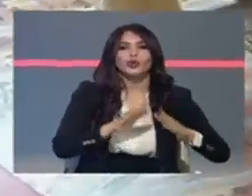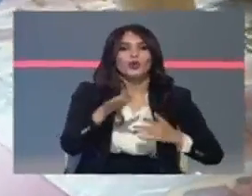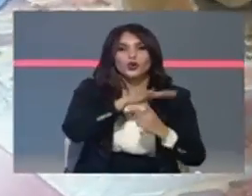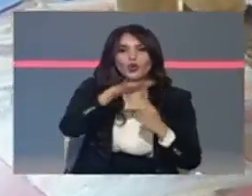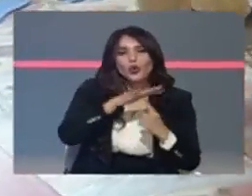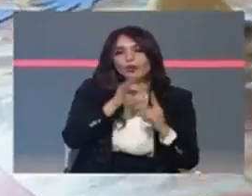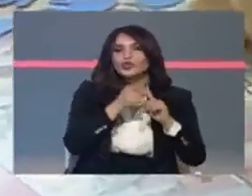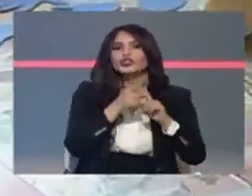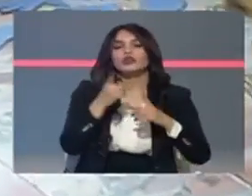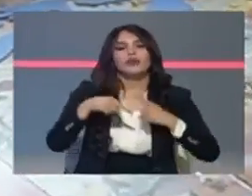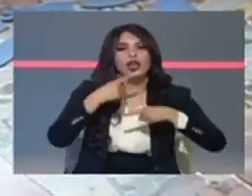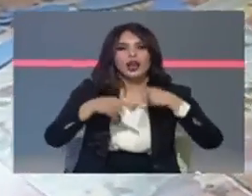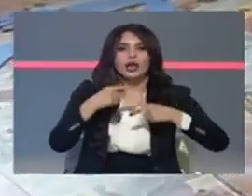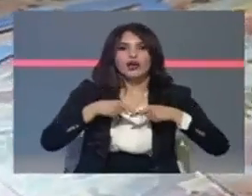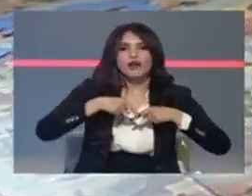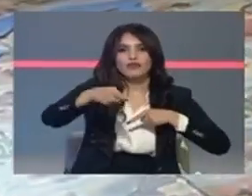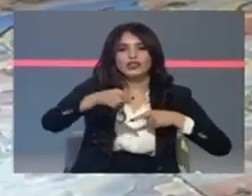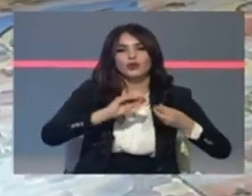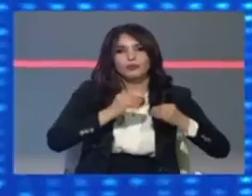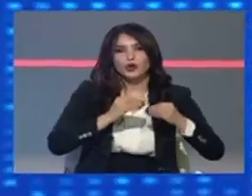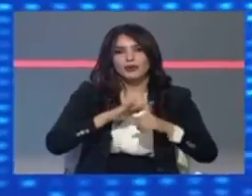ومجتمعاتهم المحلية طوال فترات الأزمات.